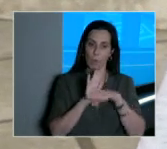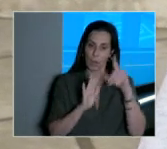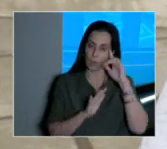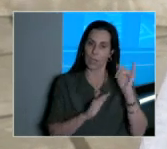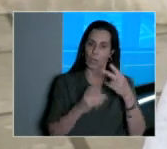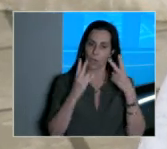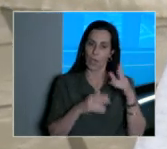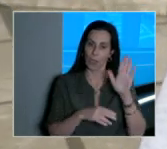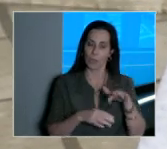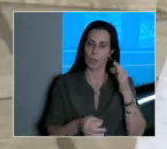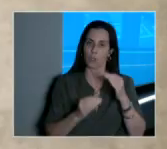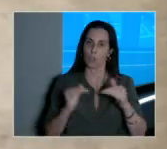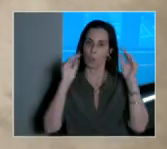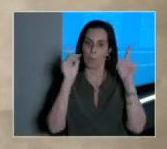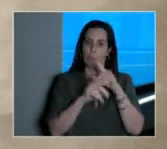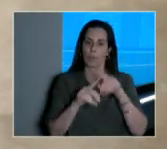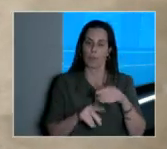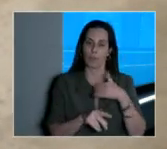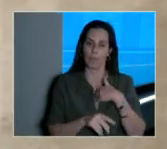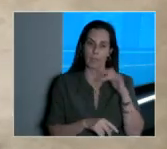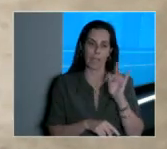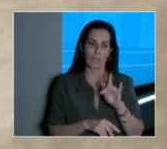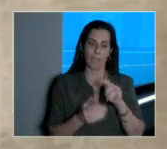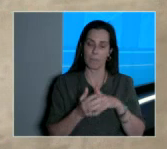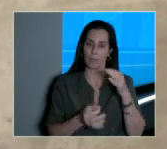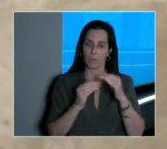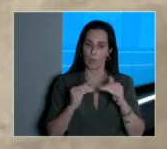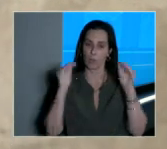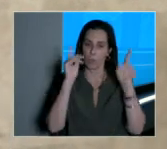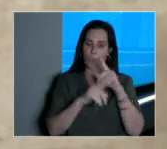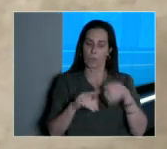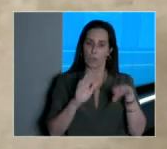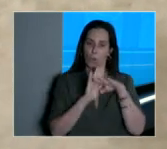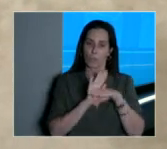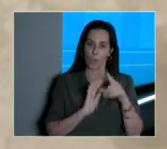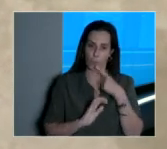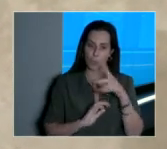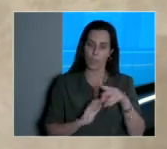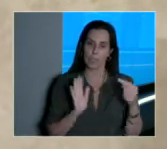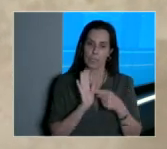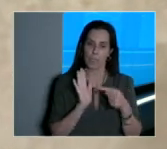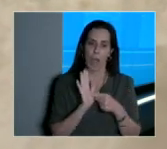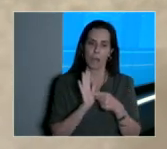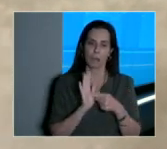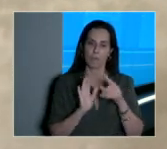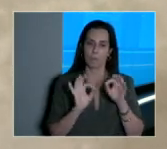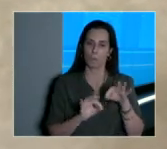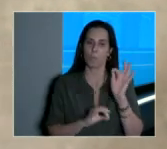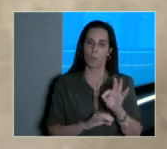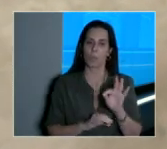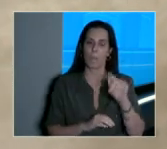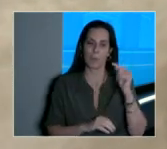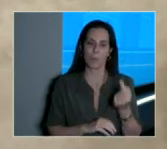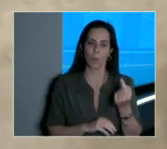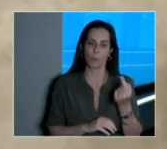כן חשוב אפילו אם בג"ץ מבטל. הייתי מצביע נגד, כי אם בג"ץ פסל את החוקים אז זה אומר שיש סיבה וזה באמת פוגע